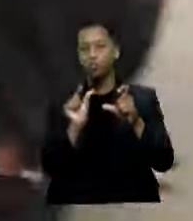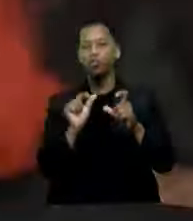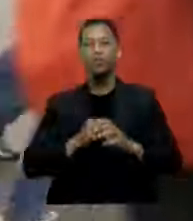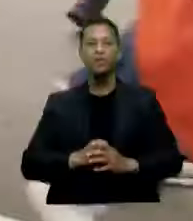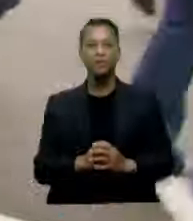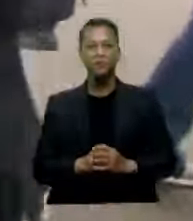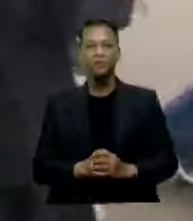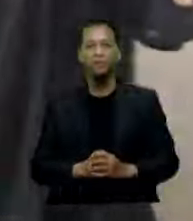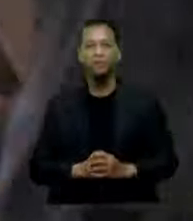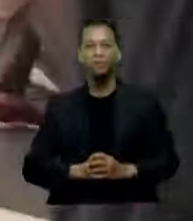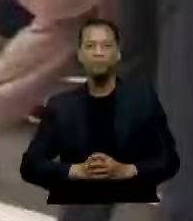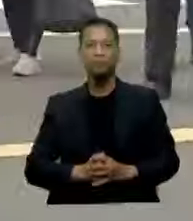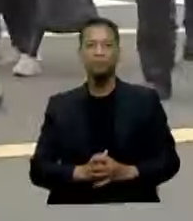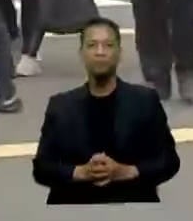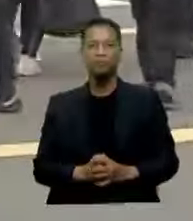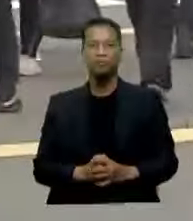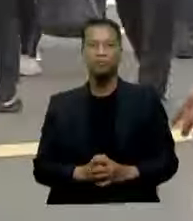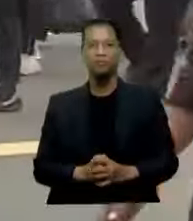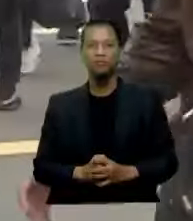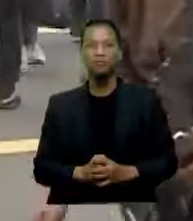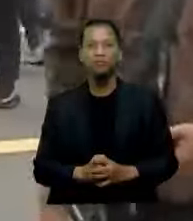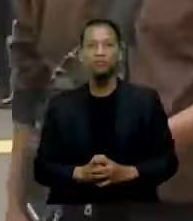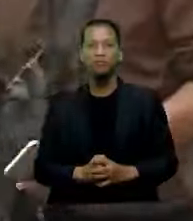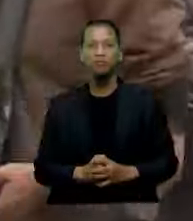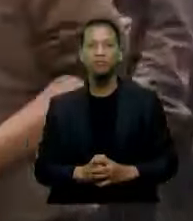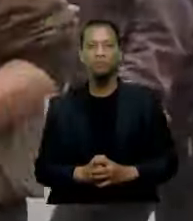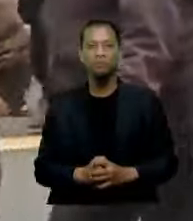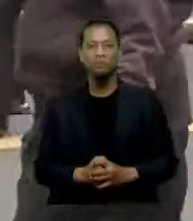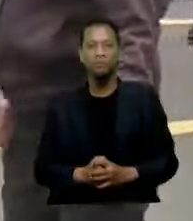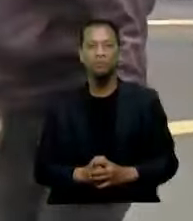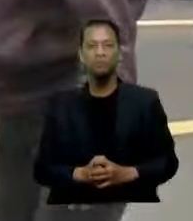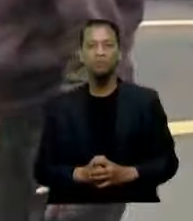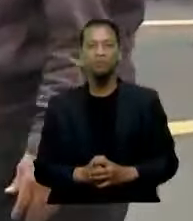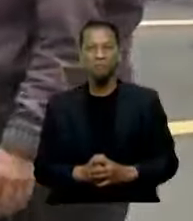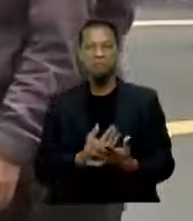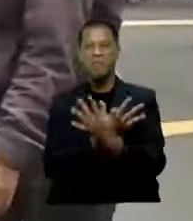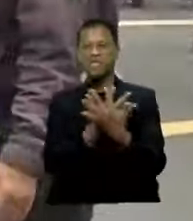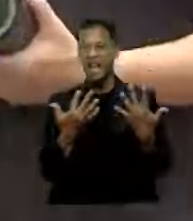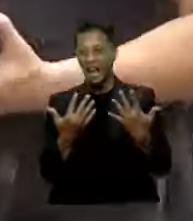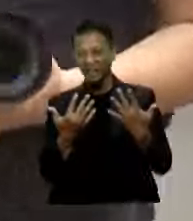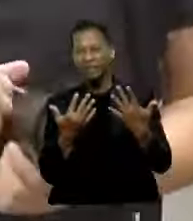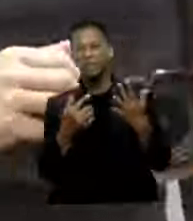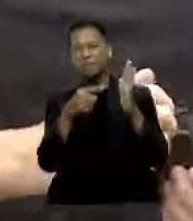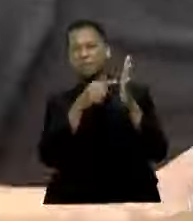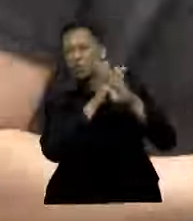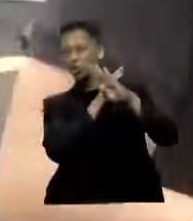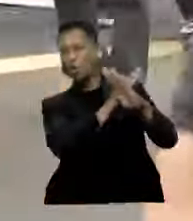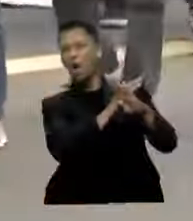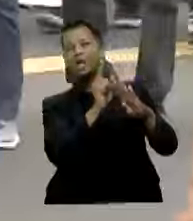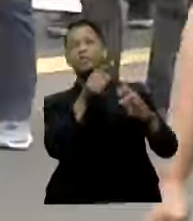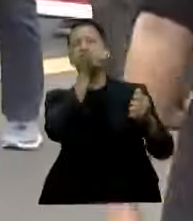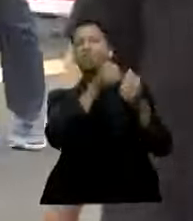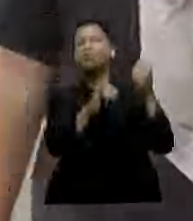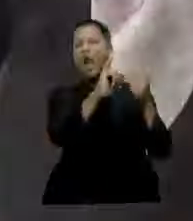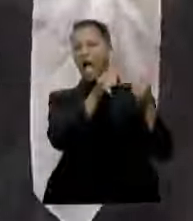Jakarta masa pendemo menolak Pemilu 2024 karena dinilai banyak kecurangan pendemo menilai